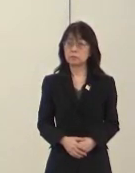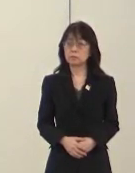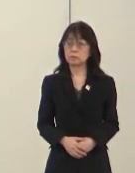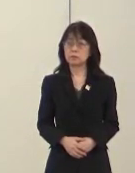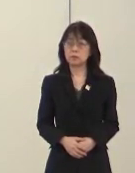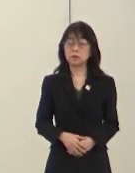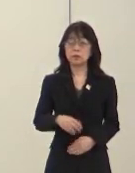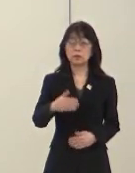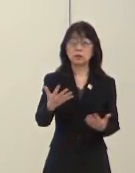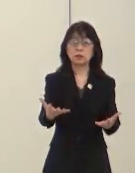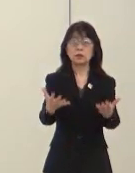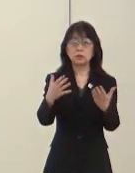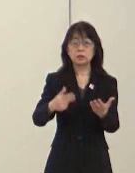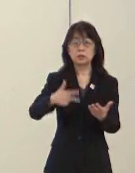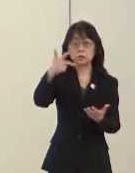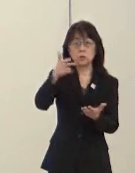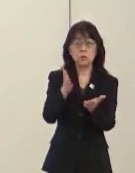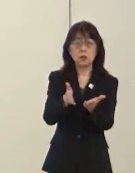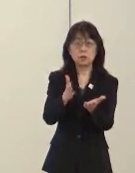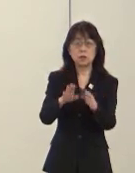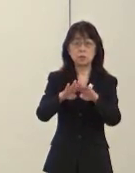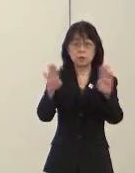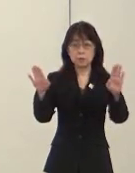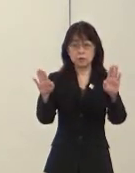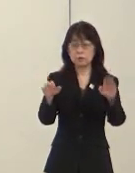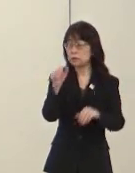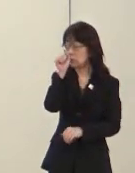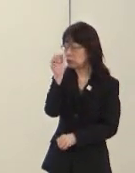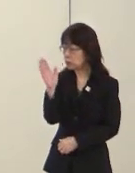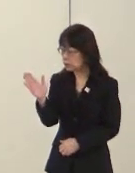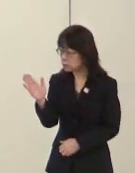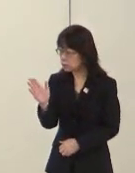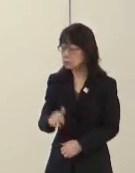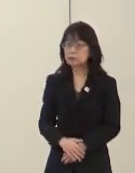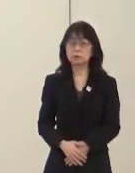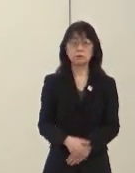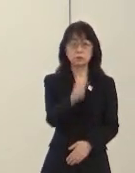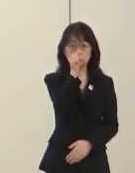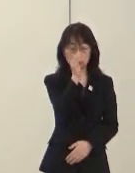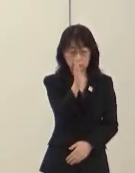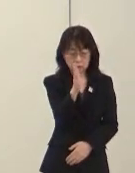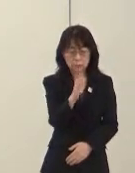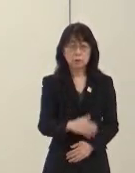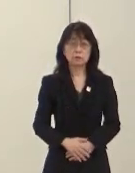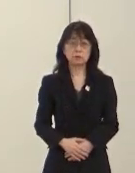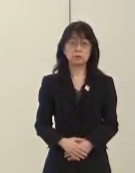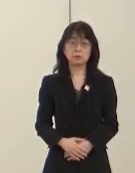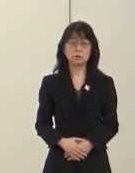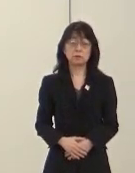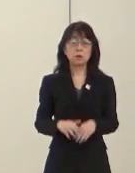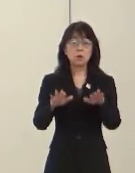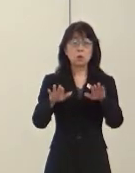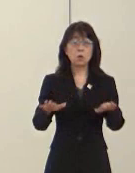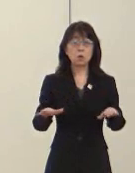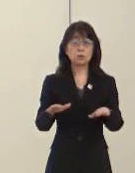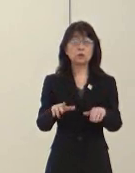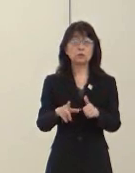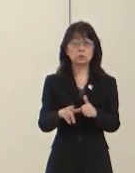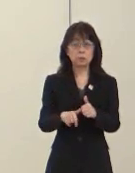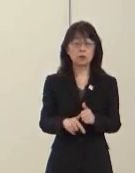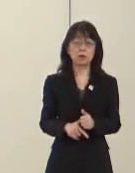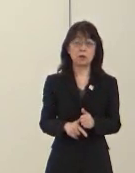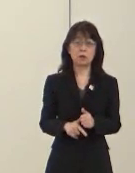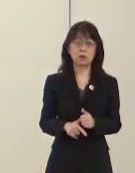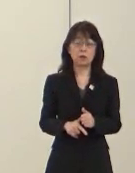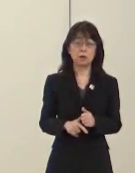それでは市長会見を始めます。秋元市長、よろしくお願いします。 はい、よろしくお願いいたします。本日は国の緊急